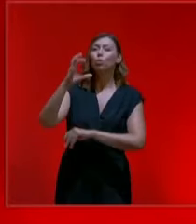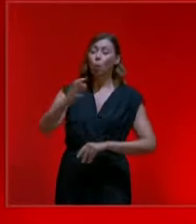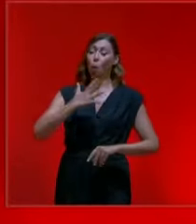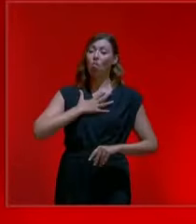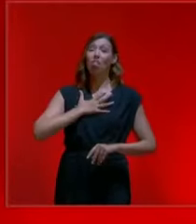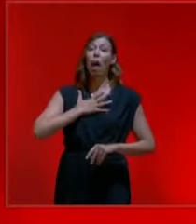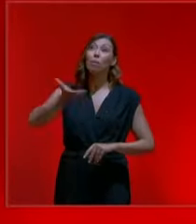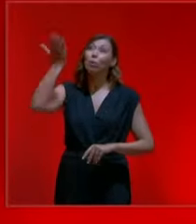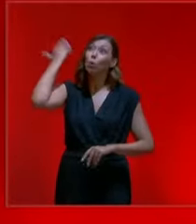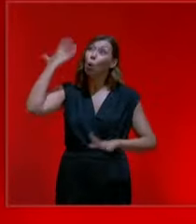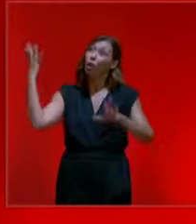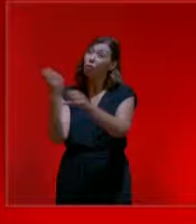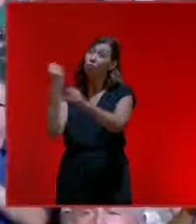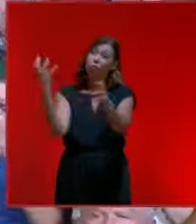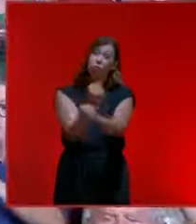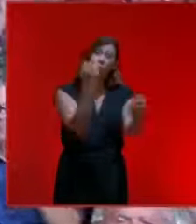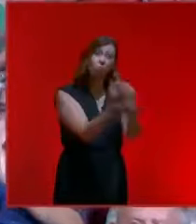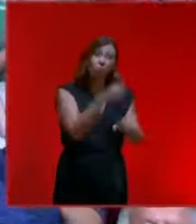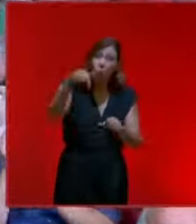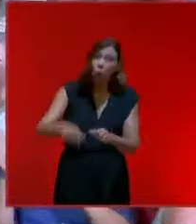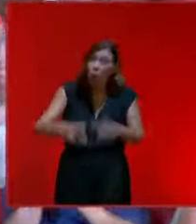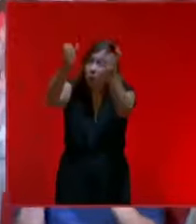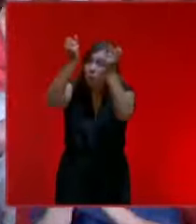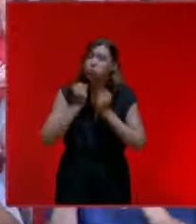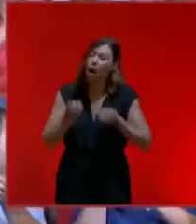πολιτικής, δεν θα λάβετε.